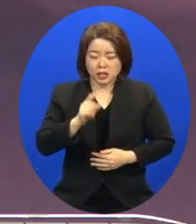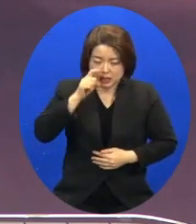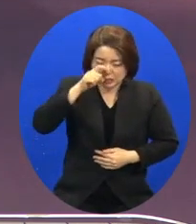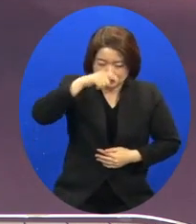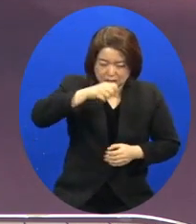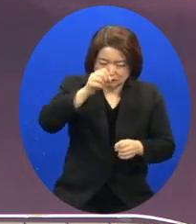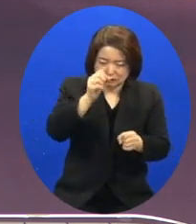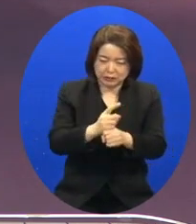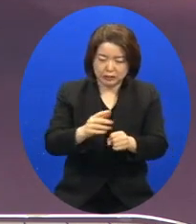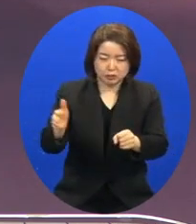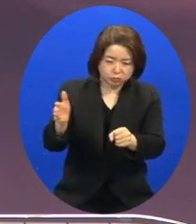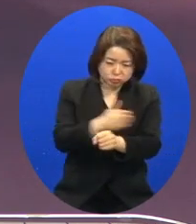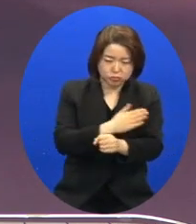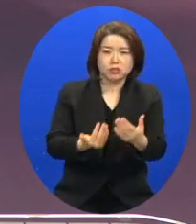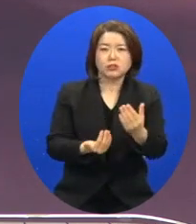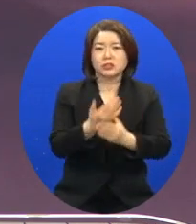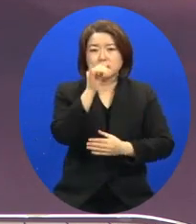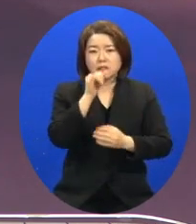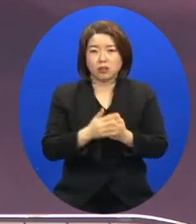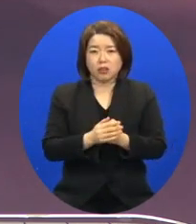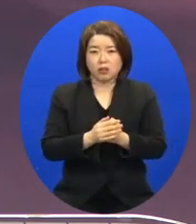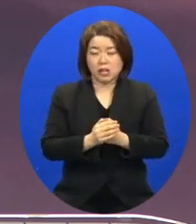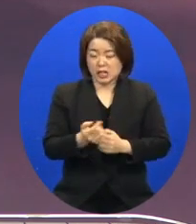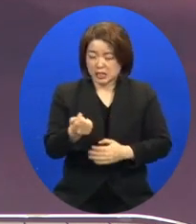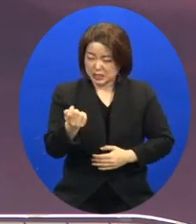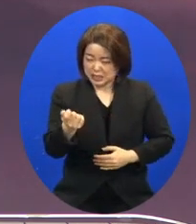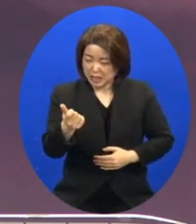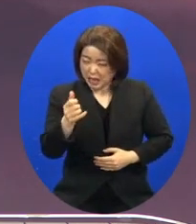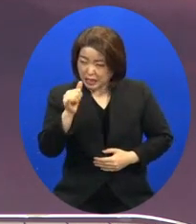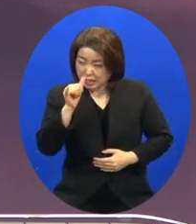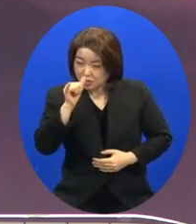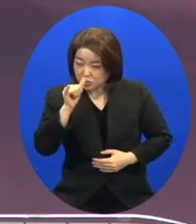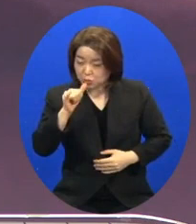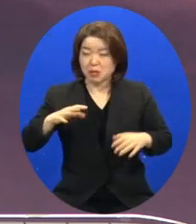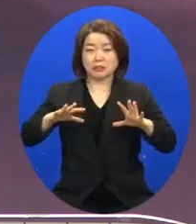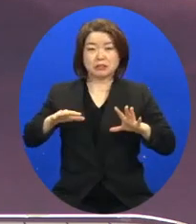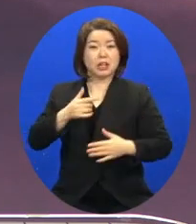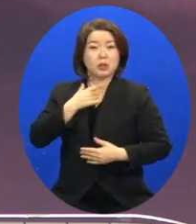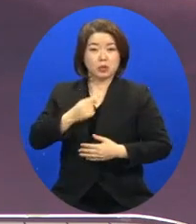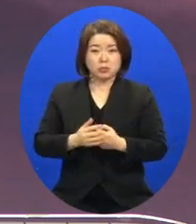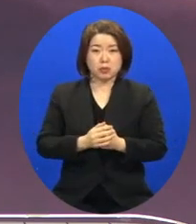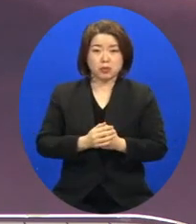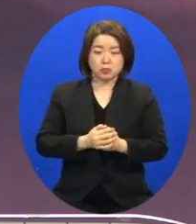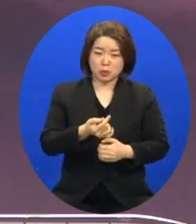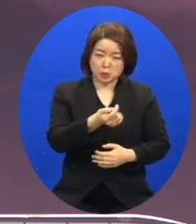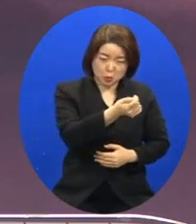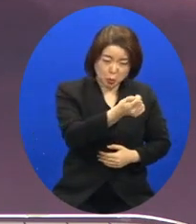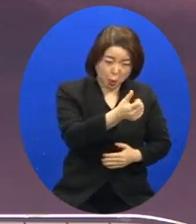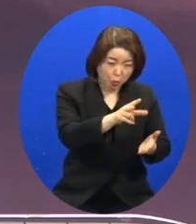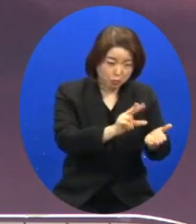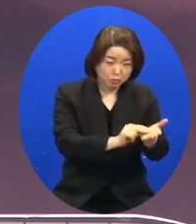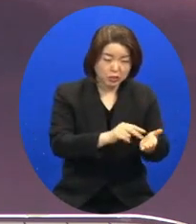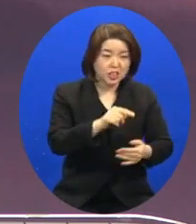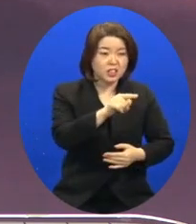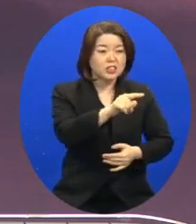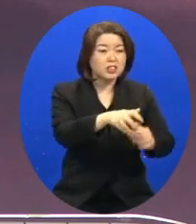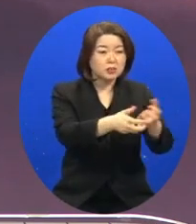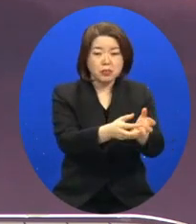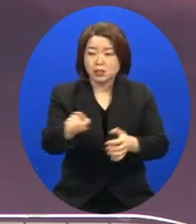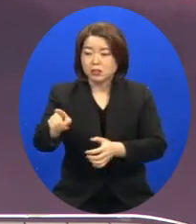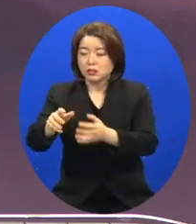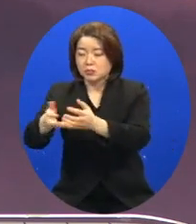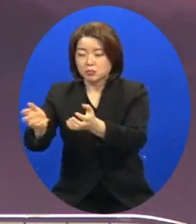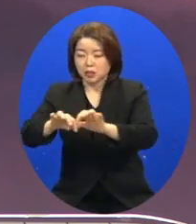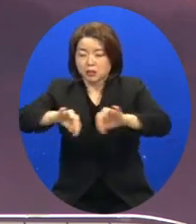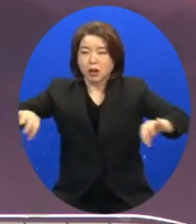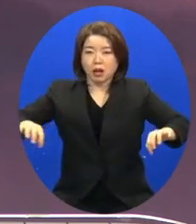나오는 것입니다. 하여튼 조그만 것만 있어도 자랑하려고 그러고 하여튼 조그만 문제 가지고도 내 편 내 편 갈라지고